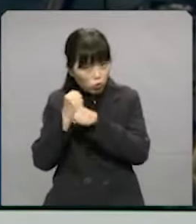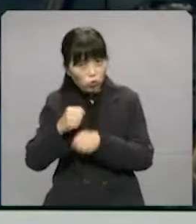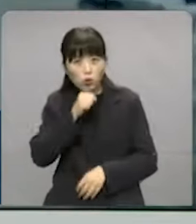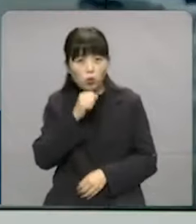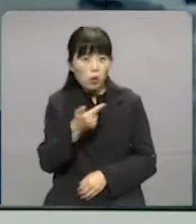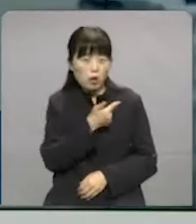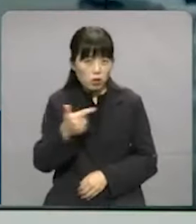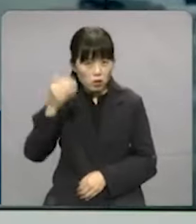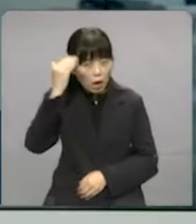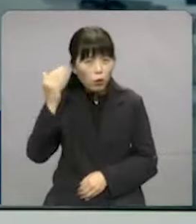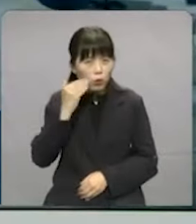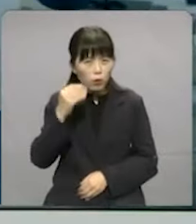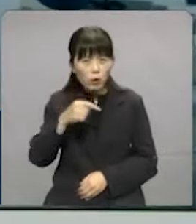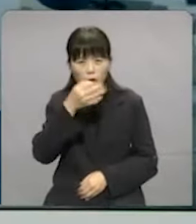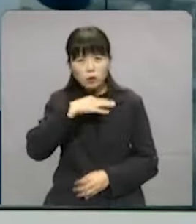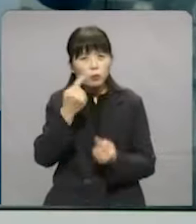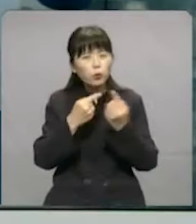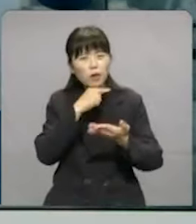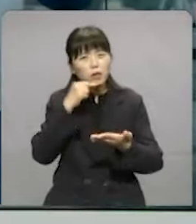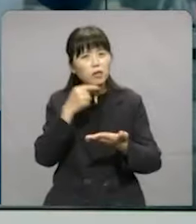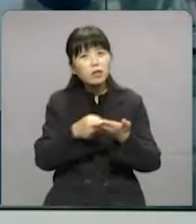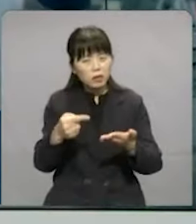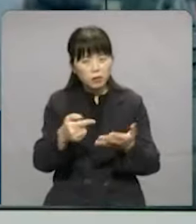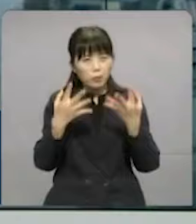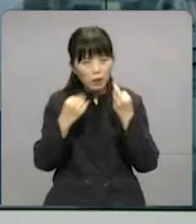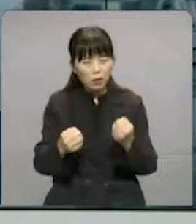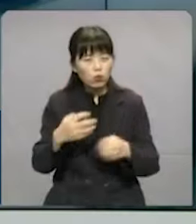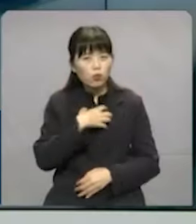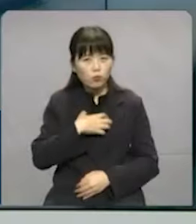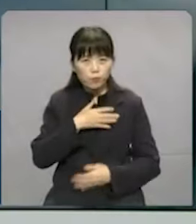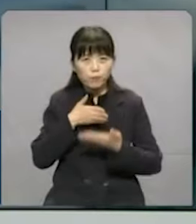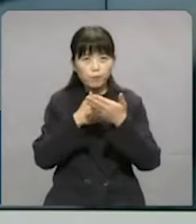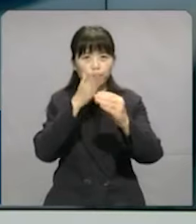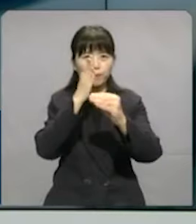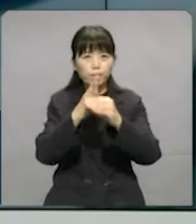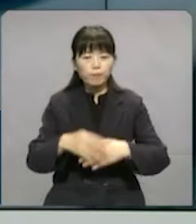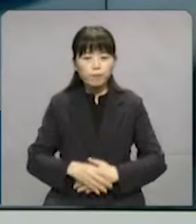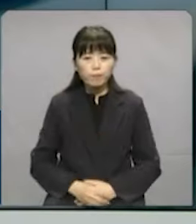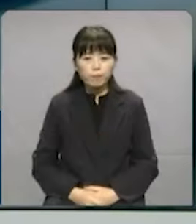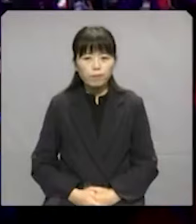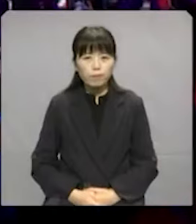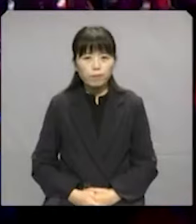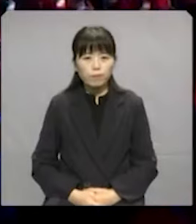큰 우리에겐 득보다 실이 많을 거라는 우려가 나오고 있습니다. 유승혁 기자입니다.